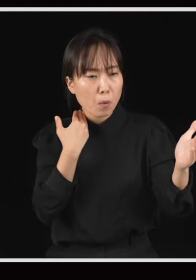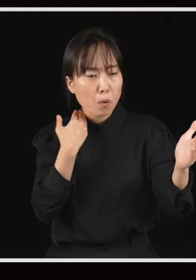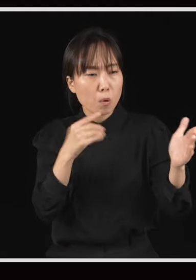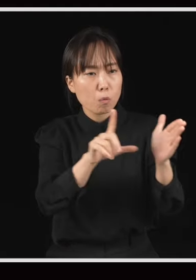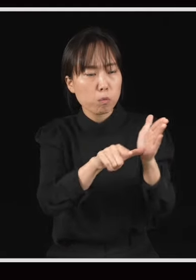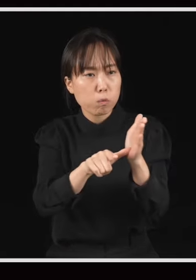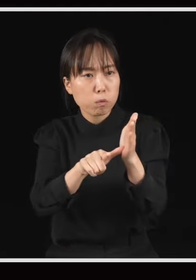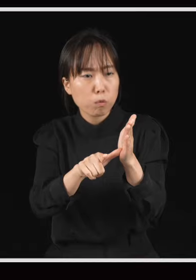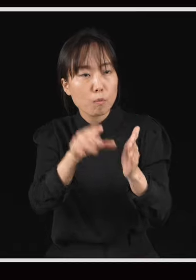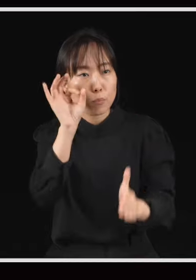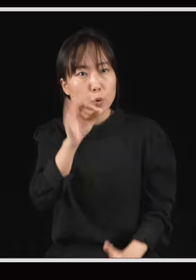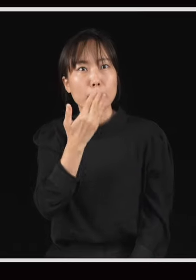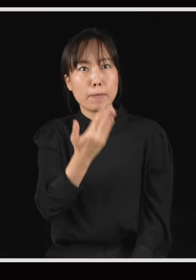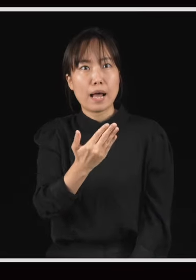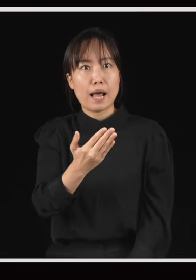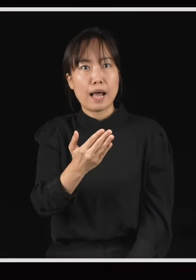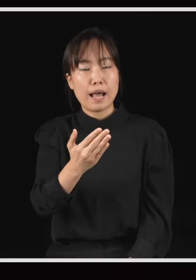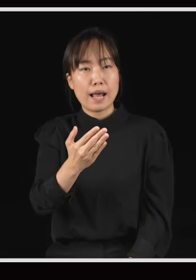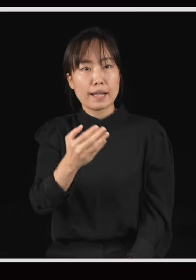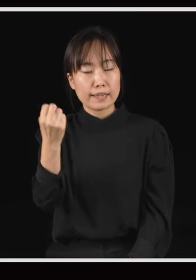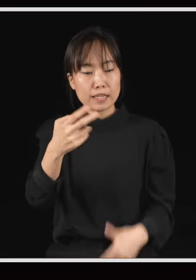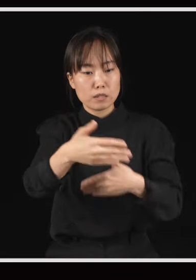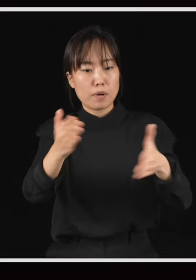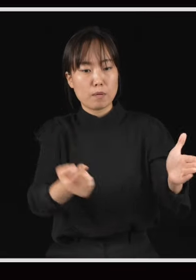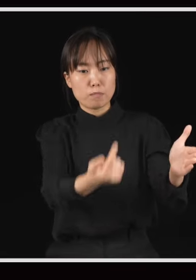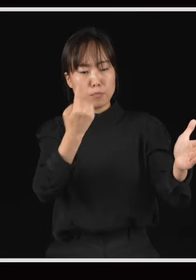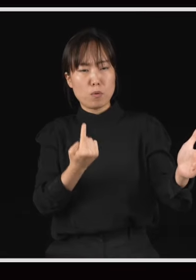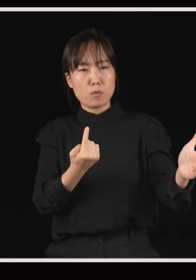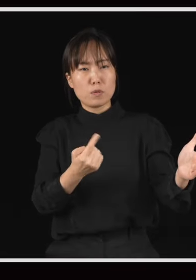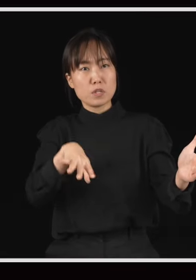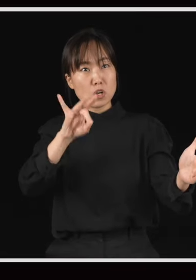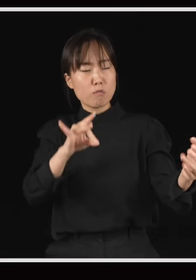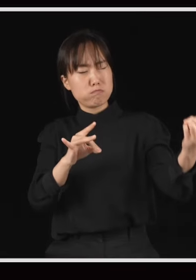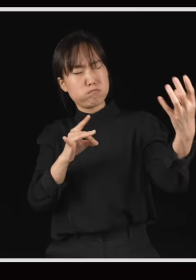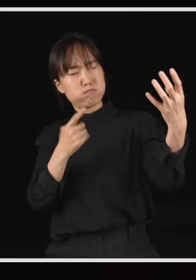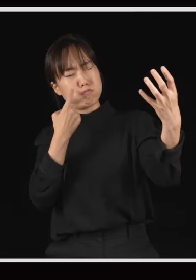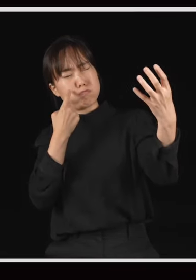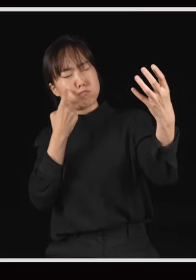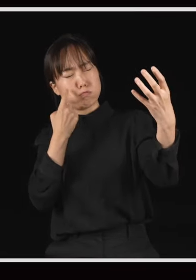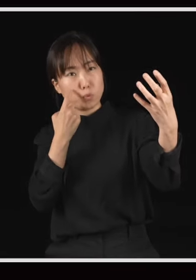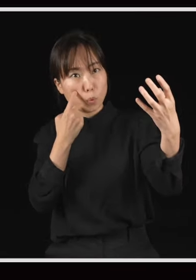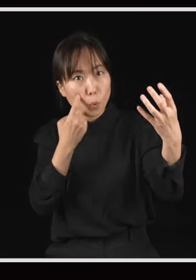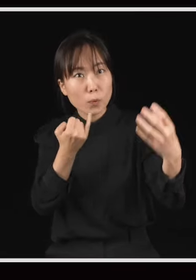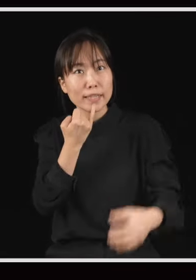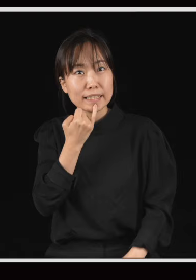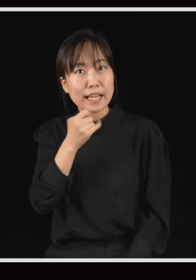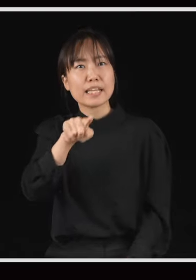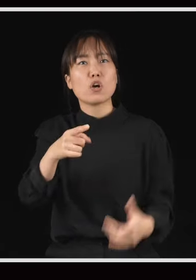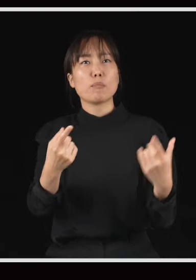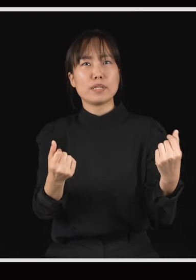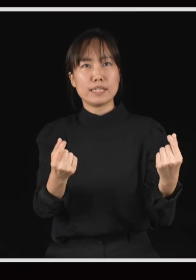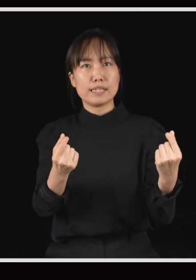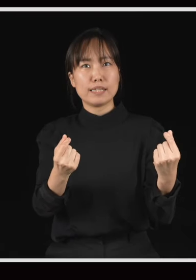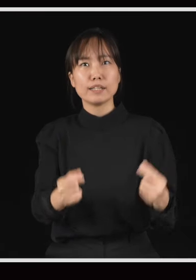방의 내부가 보이고 다시 밝은 밖으로 나가면은 다시 동공은 쪼그라들면서 다시 눈이 부시지 않게 되는 거랑